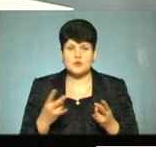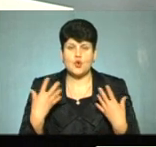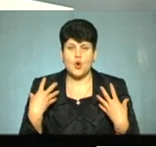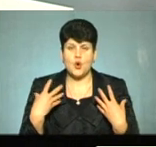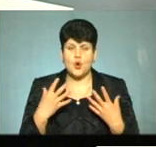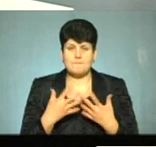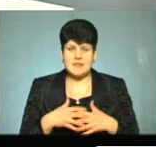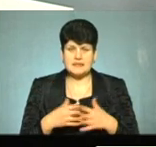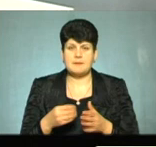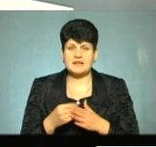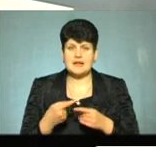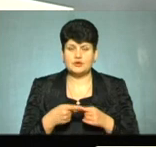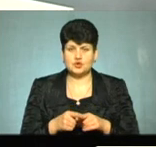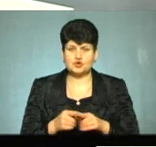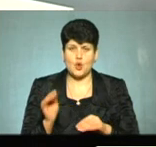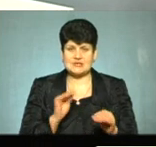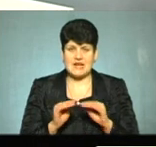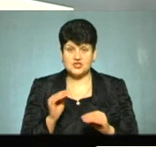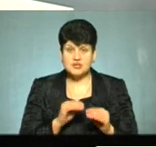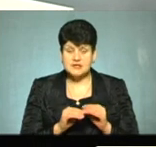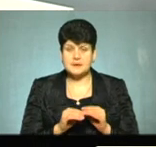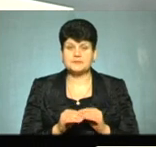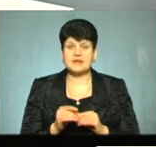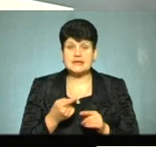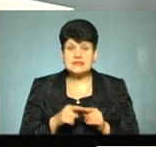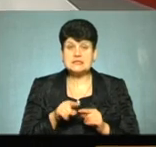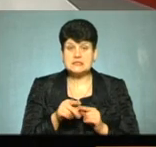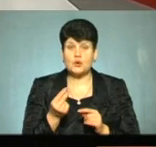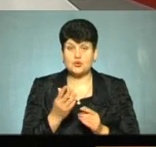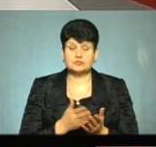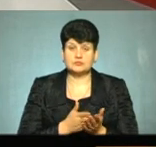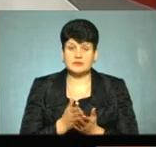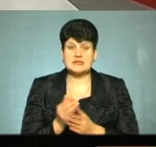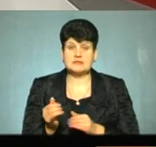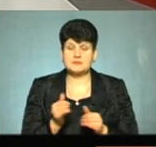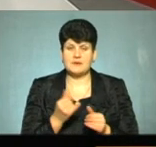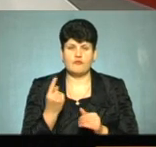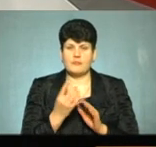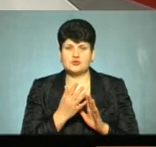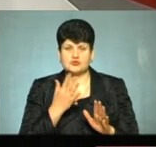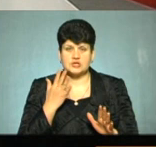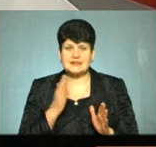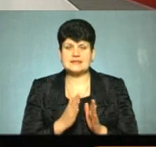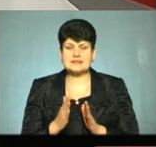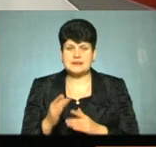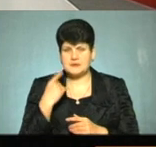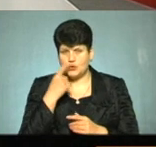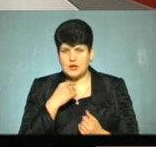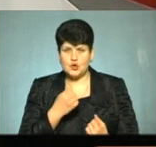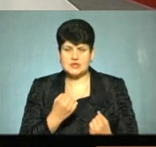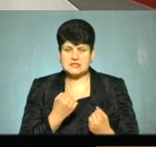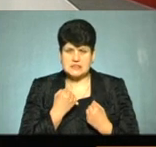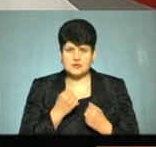необхідного обладнання і матеріально-технічного оснащення. І, власне, ці кошти підуть на забезпечення, в першу чергу, це є систем